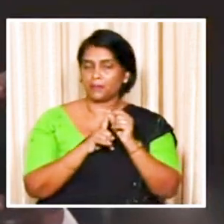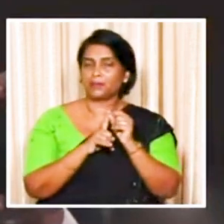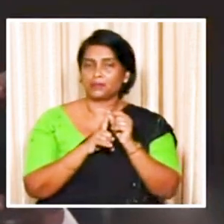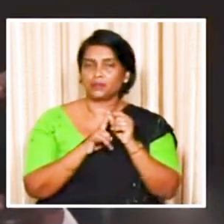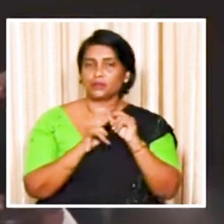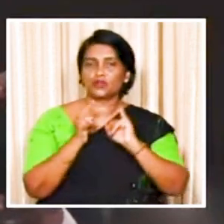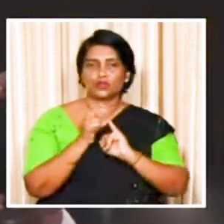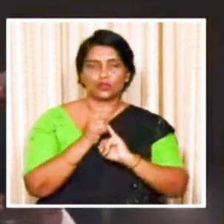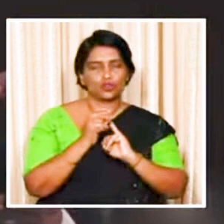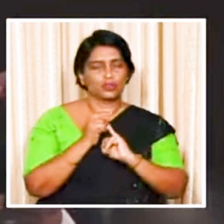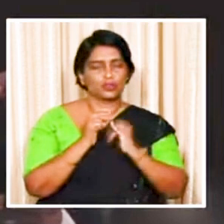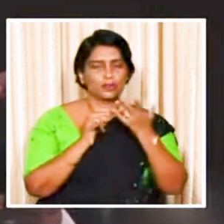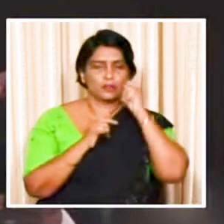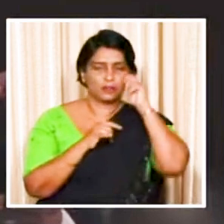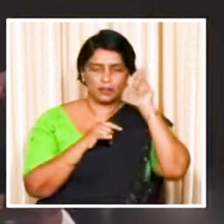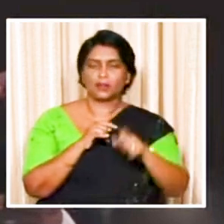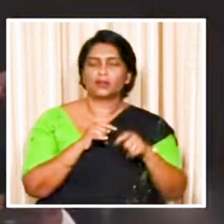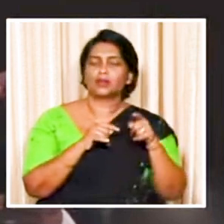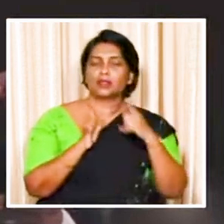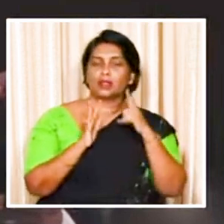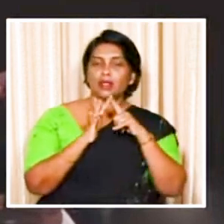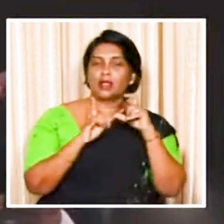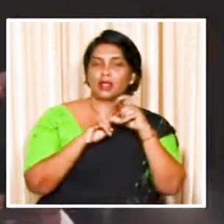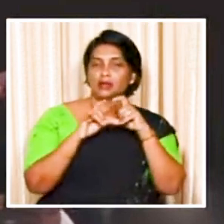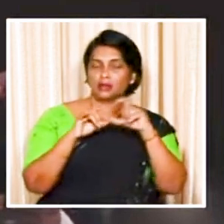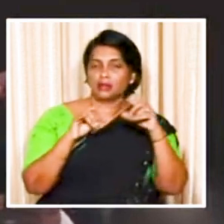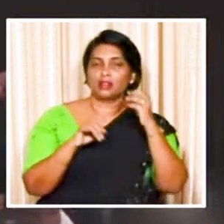சுஜீவன், தேசிய அடையாள அட்டை இலக்கம்